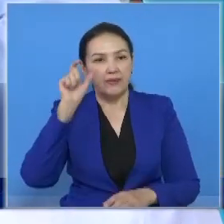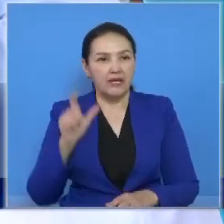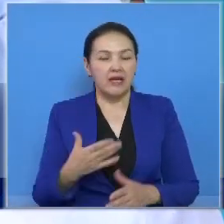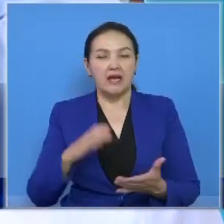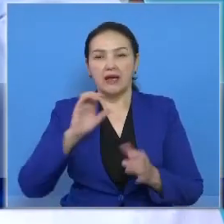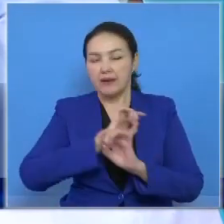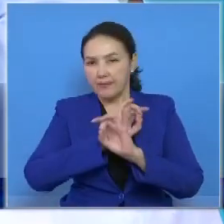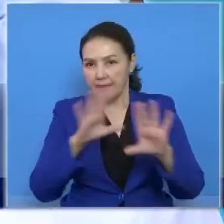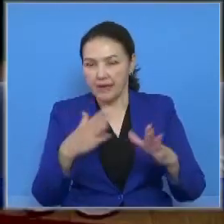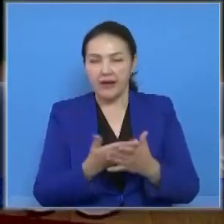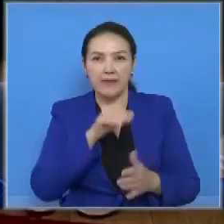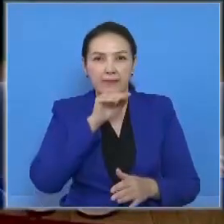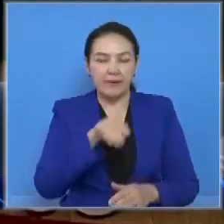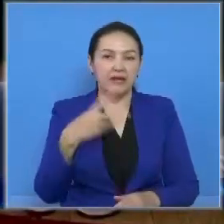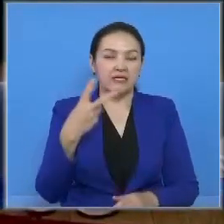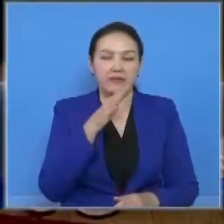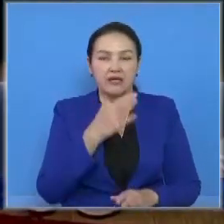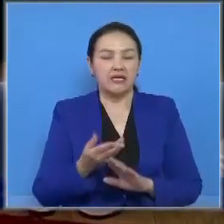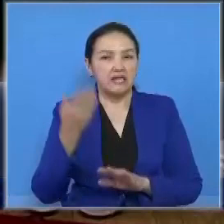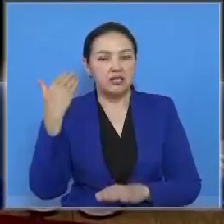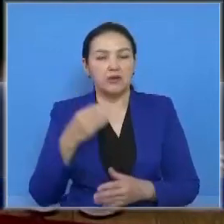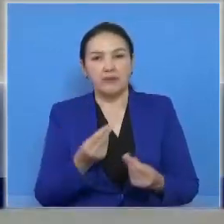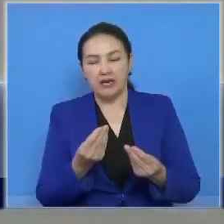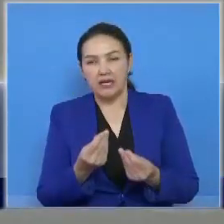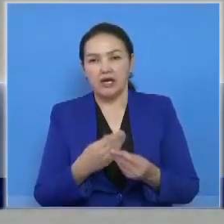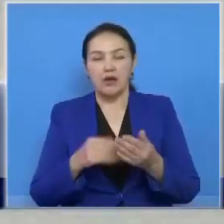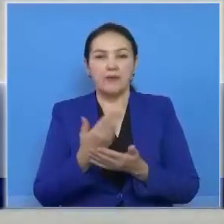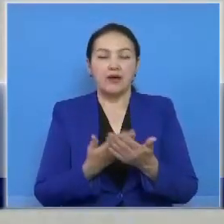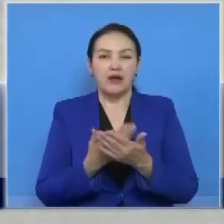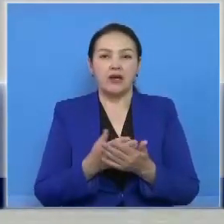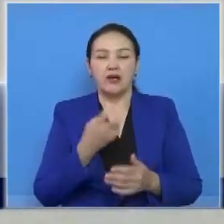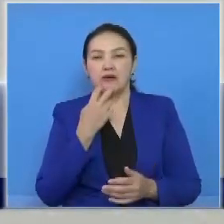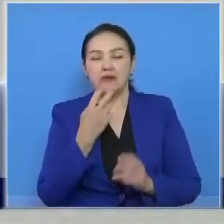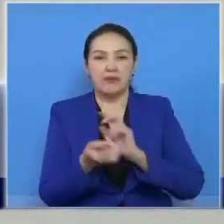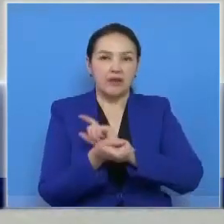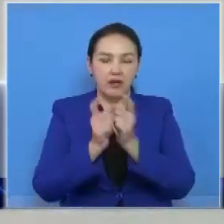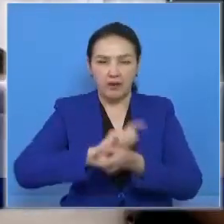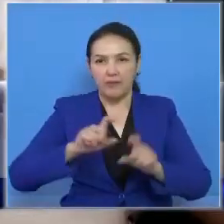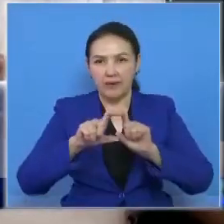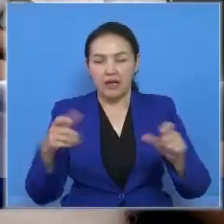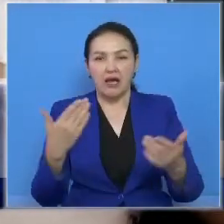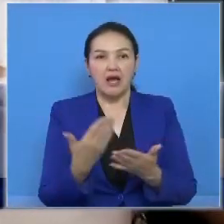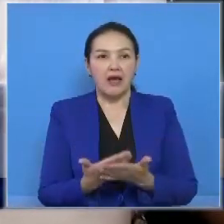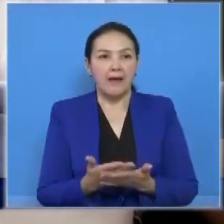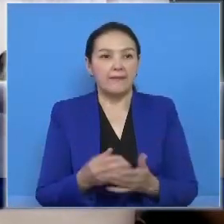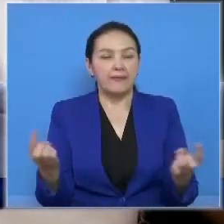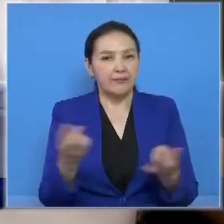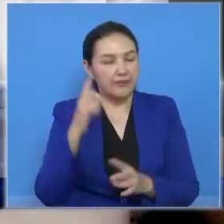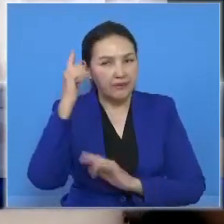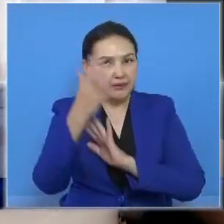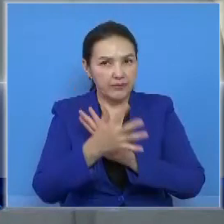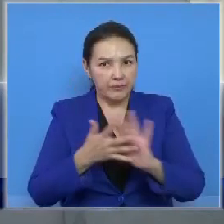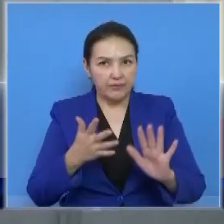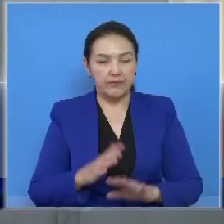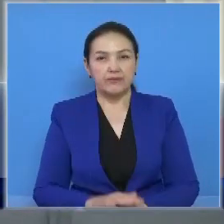ретінде танымал. Маман 20 жыл бұрын психологқа ақша төлеп, одан кеңес алуды күлкіге айналдырған қоғам қазір бұл мамандықтың қадірін түсініп